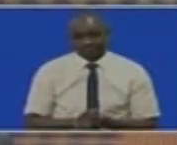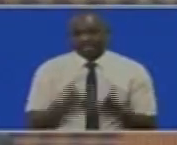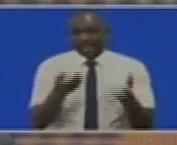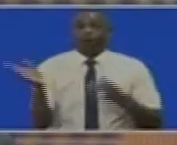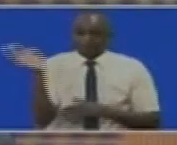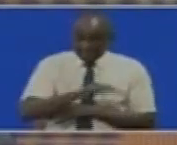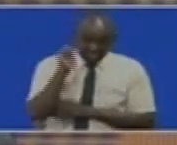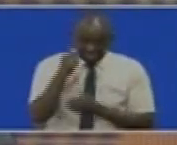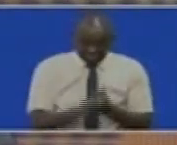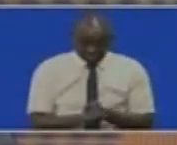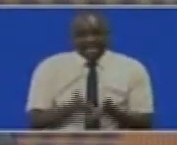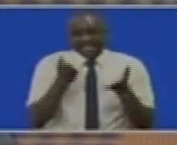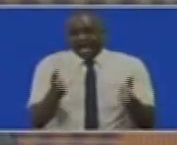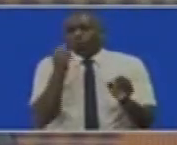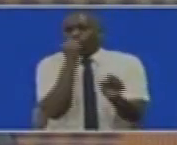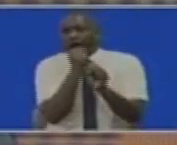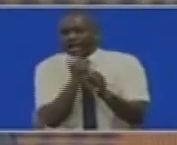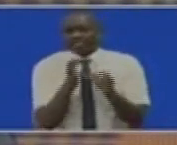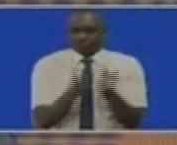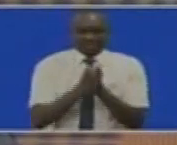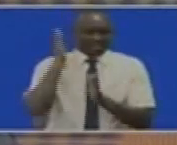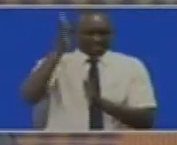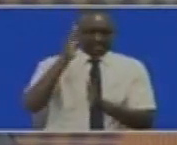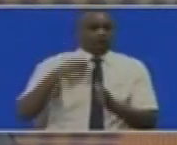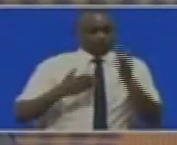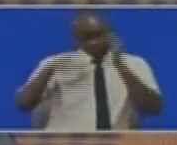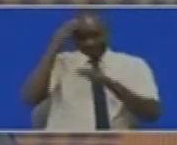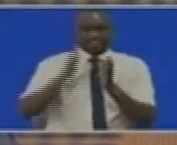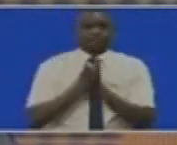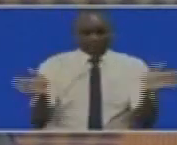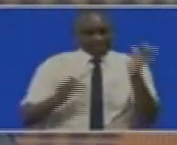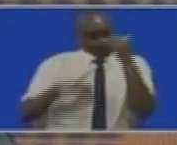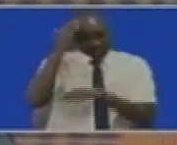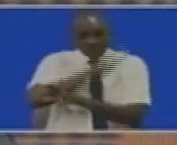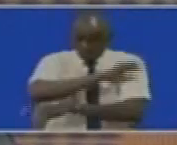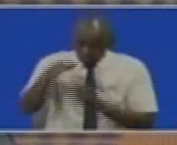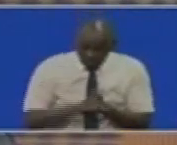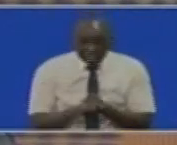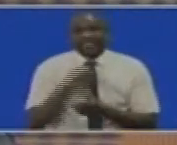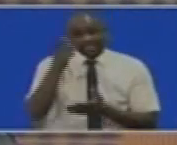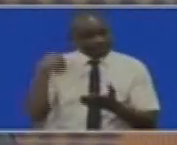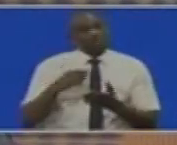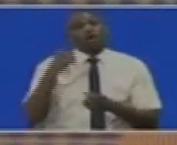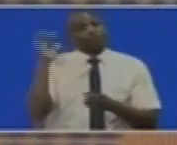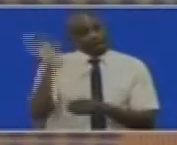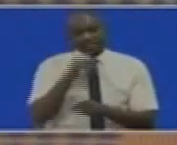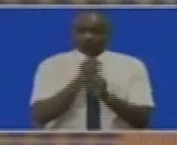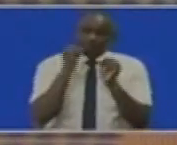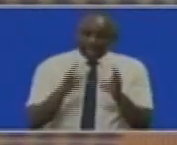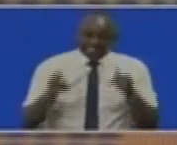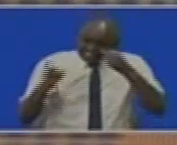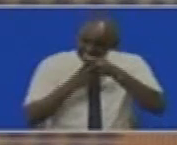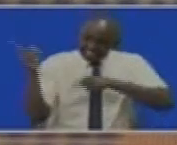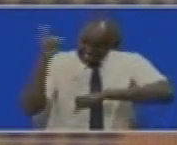Tukirejea humu nchini, wahadhiri na wafanyikazi katika vyuo vikuu vya umma kote nchini sasa wananuia kususia kazi katika muda wa siku